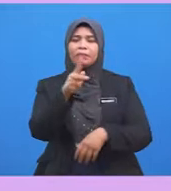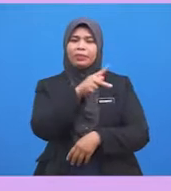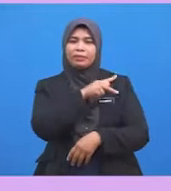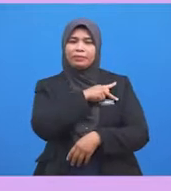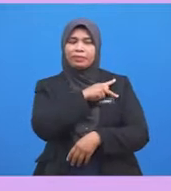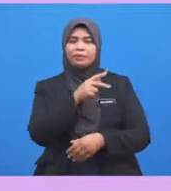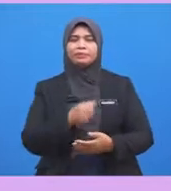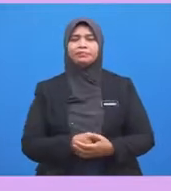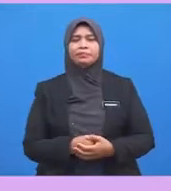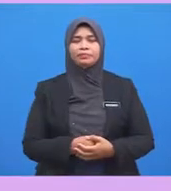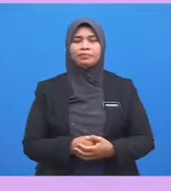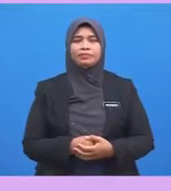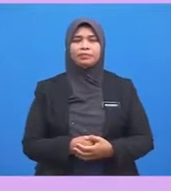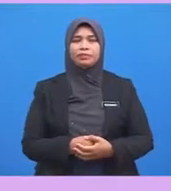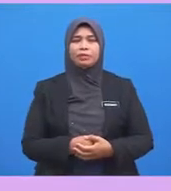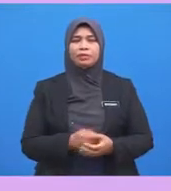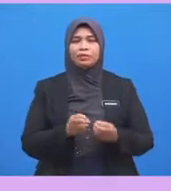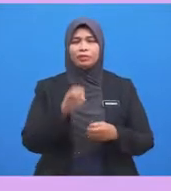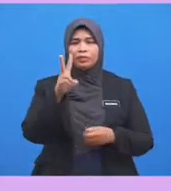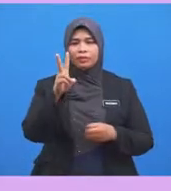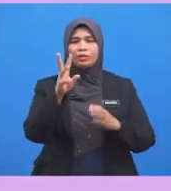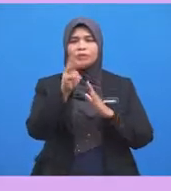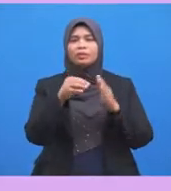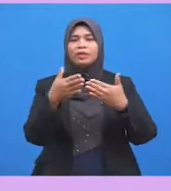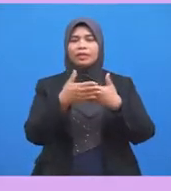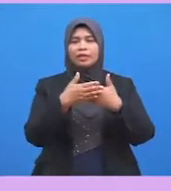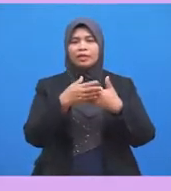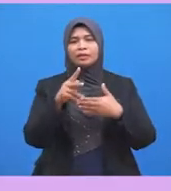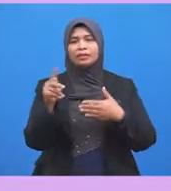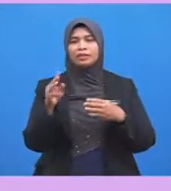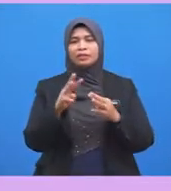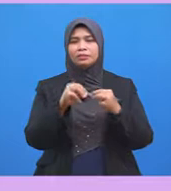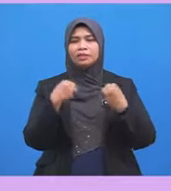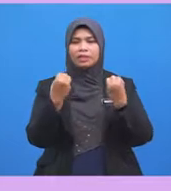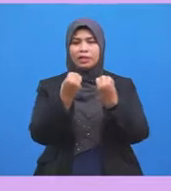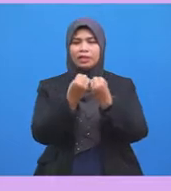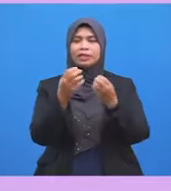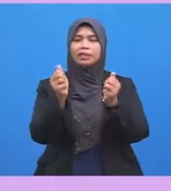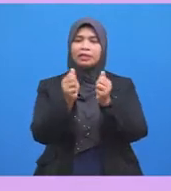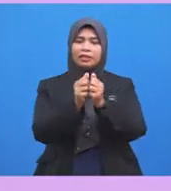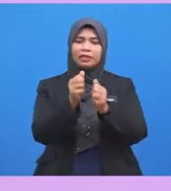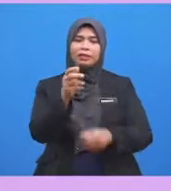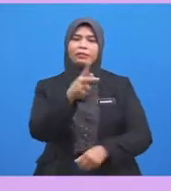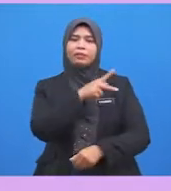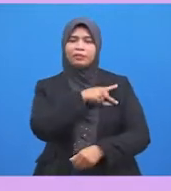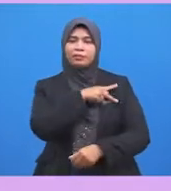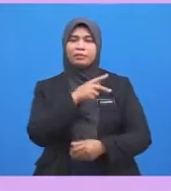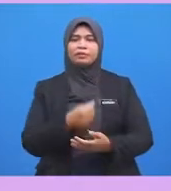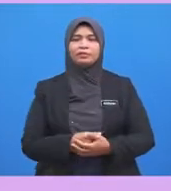pemimpin setempat. Yang kedua, mendekatkan masyarakat dengan